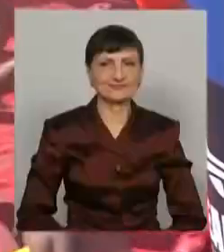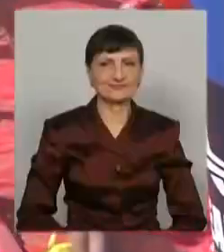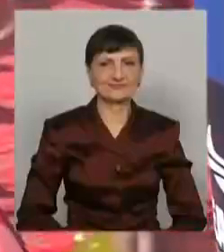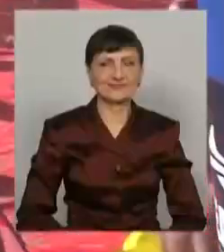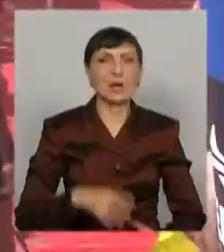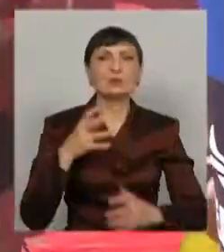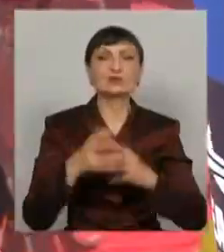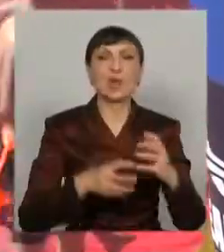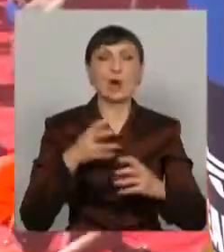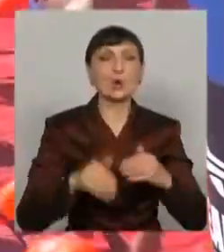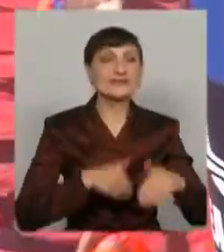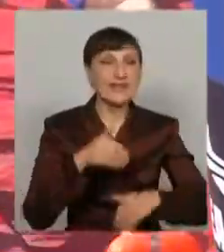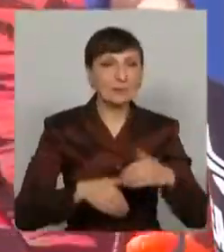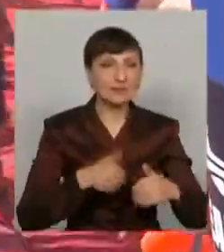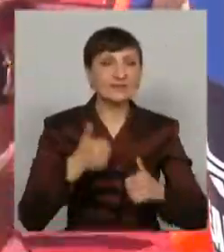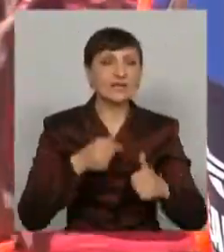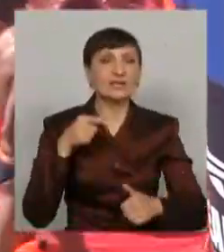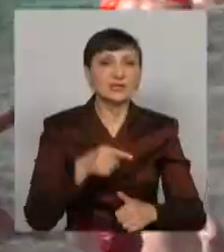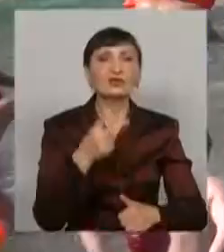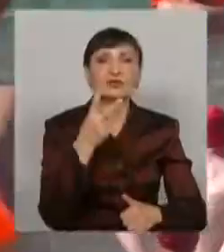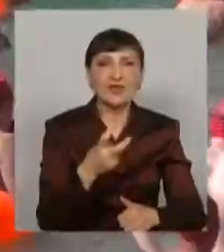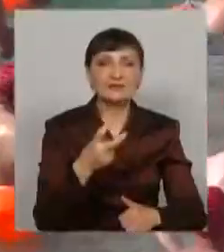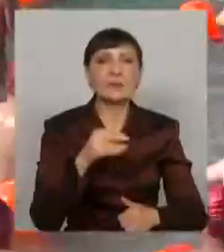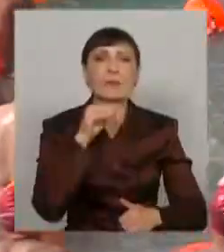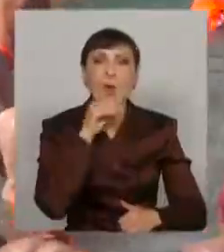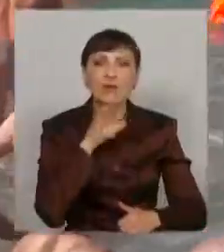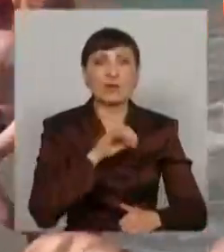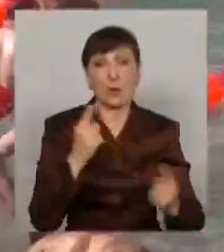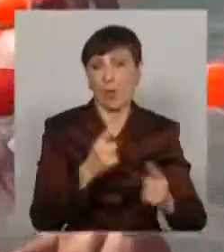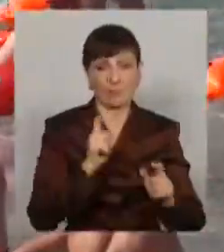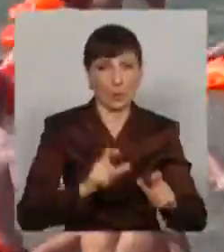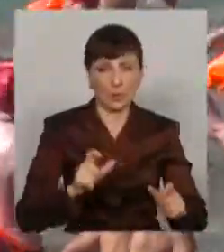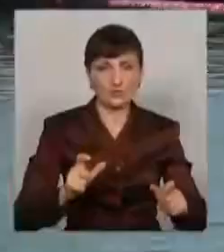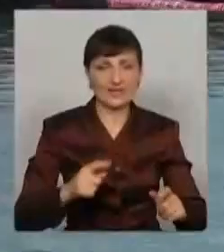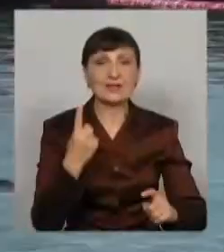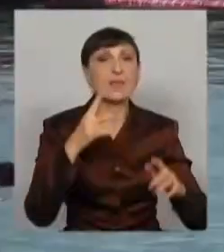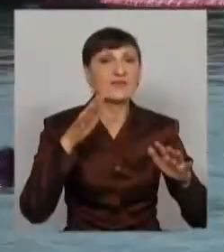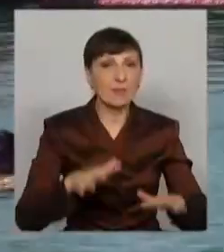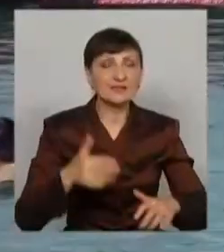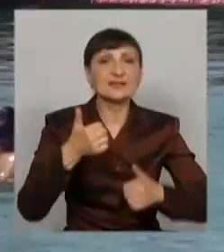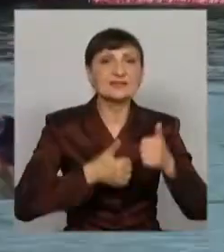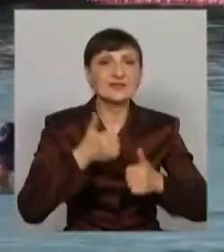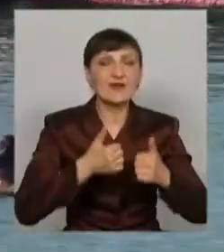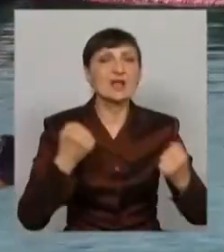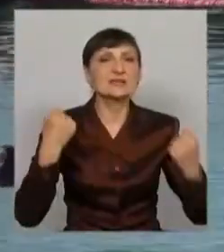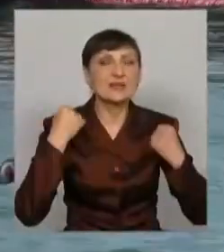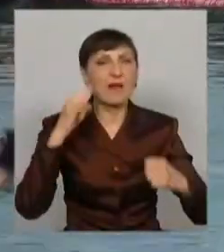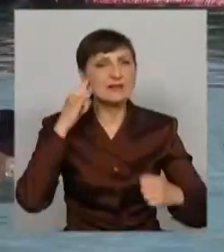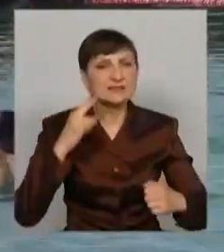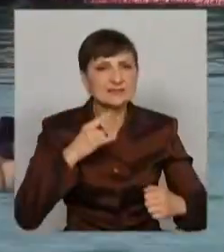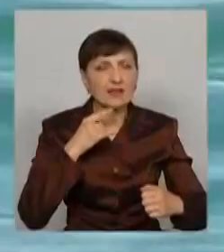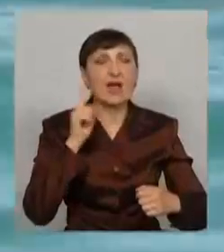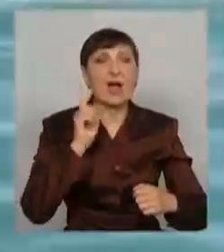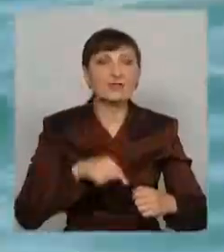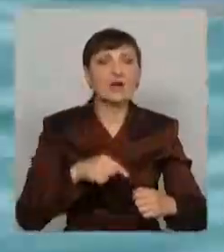В международном заплыве состязались 1200 профессионалов и любителей спорта. За первое место соревновались спортсмены из Казахстана, а